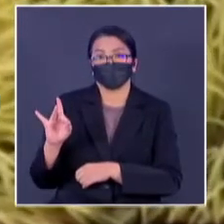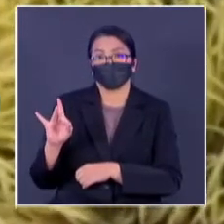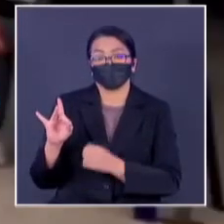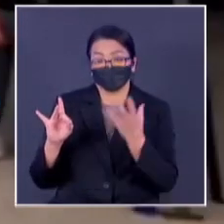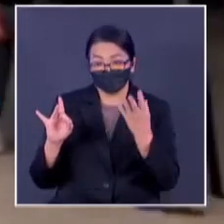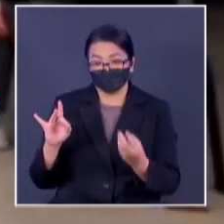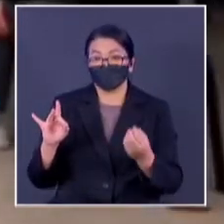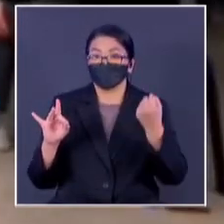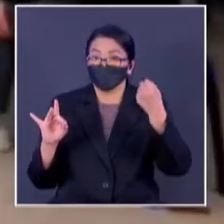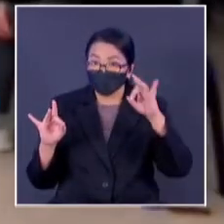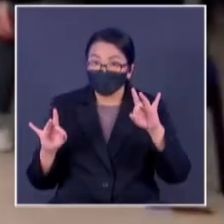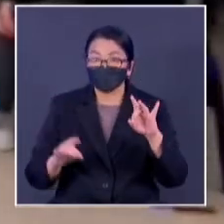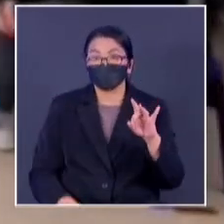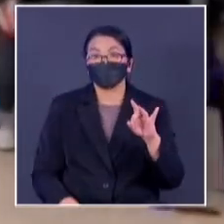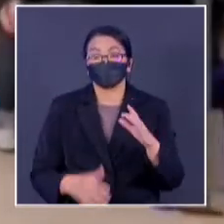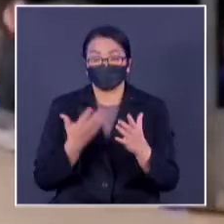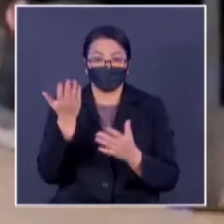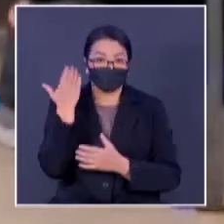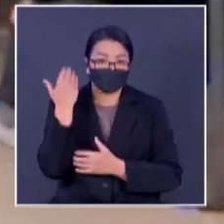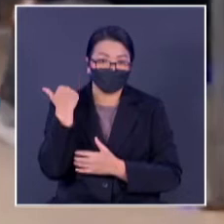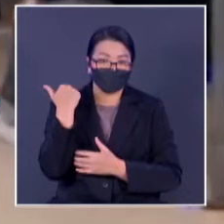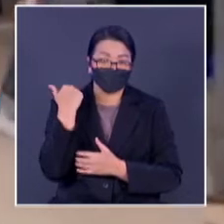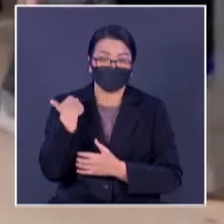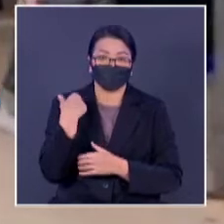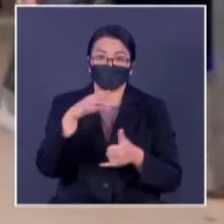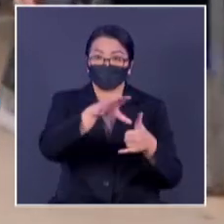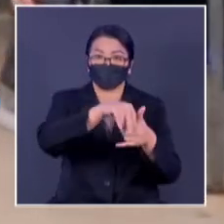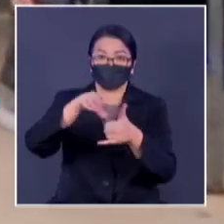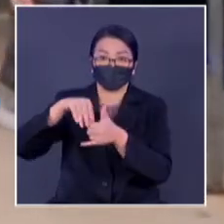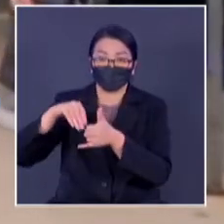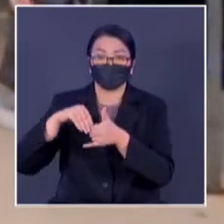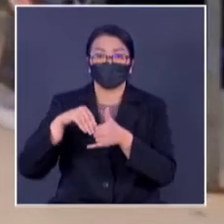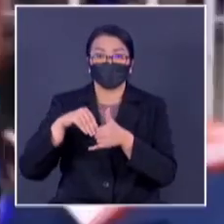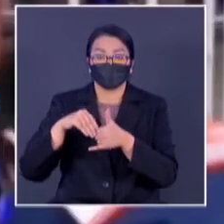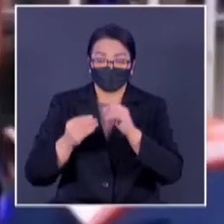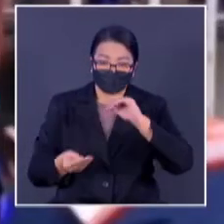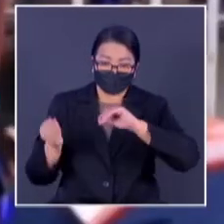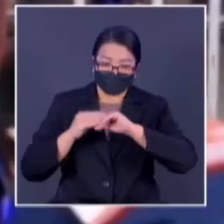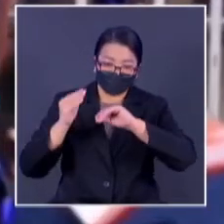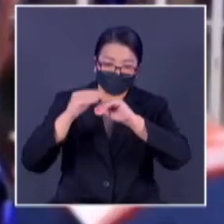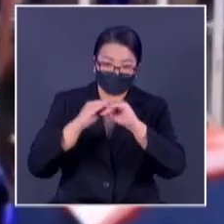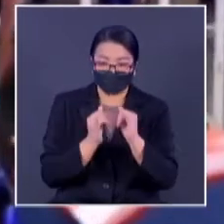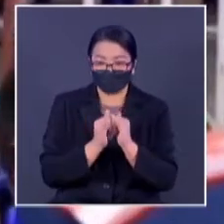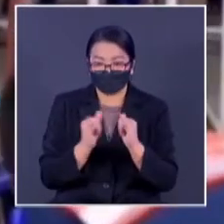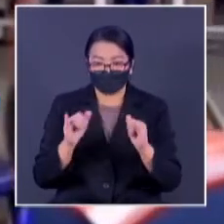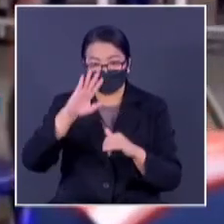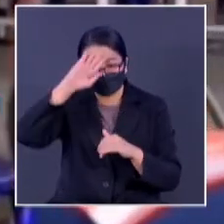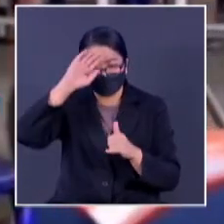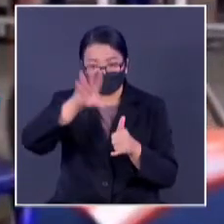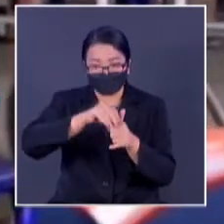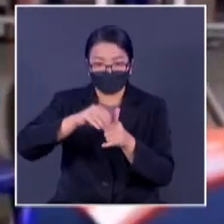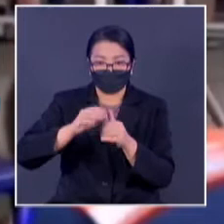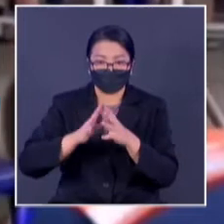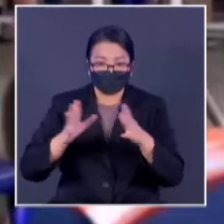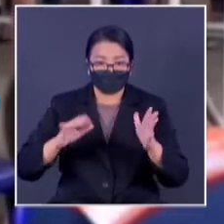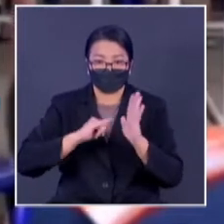เพียง18เตียงเท่านั้นหลังจากที่ผู้ติดเชื้อในพื้นที่เพิ่มขึ้นต่อเนื่องครับขณะที่จังหวัดเอง